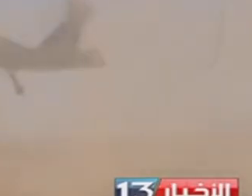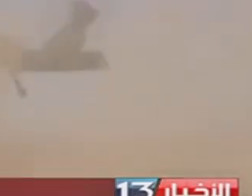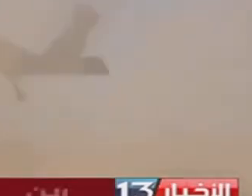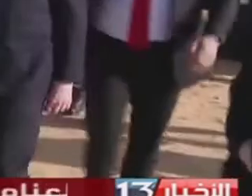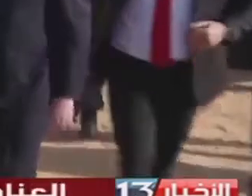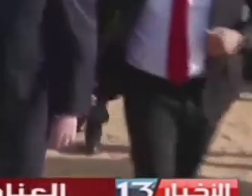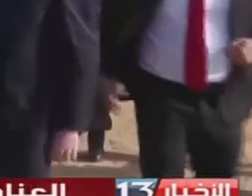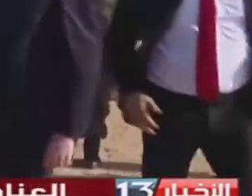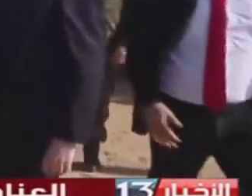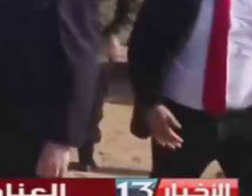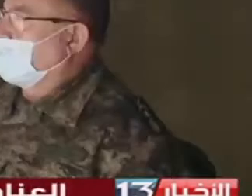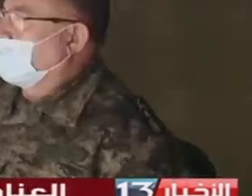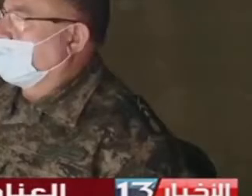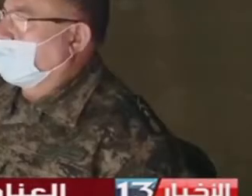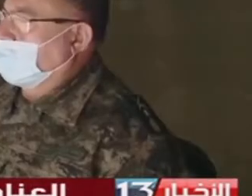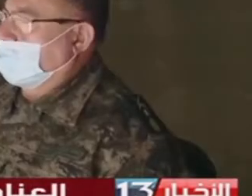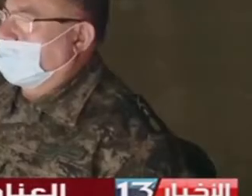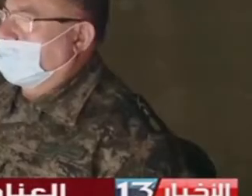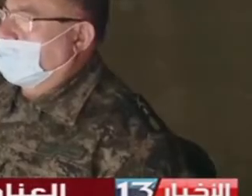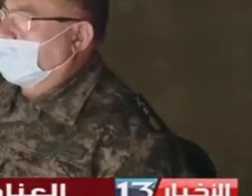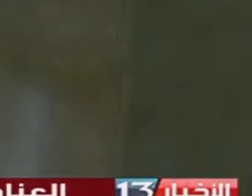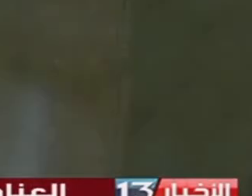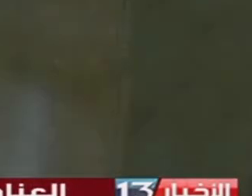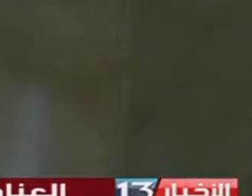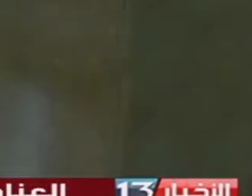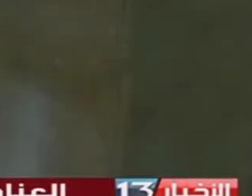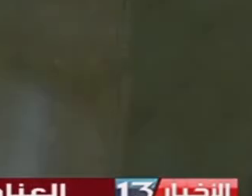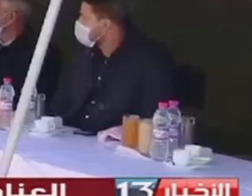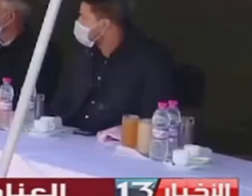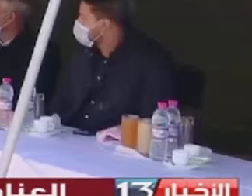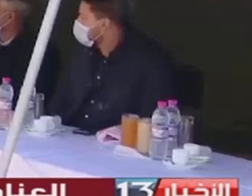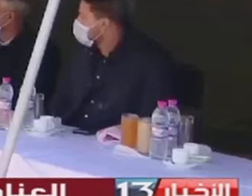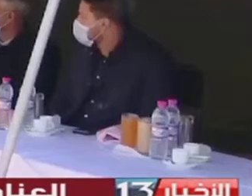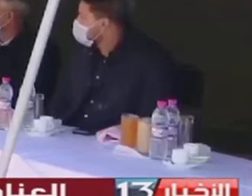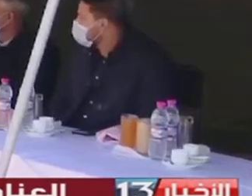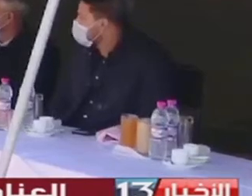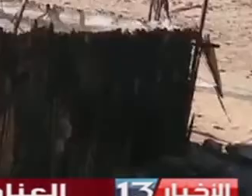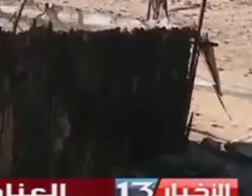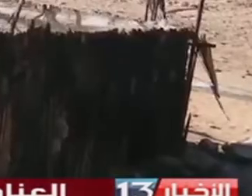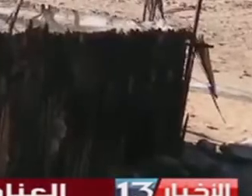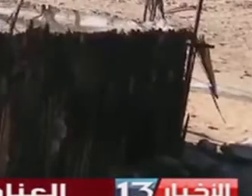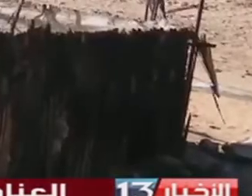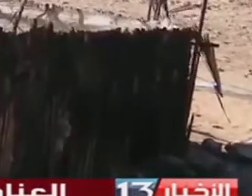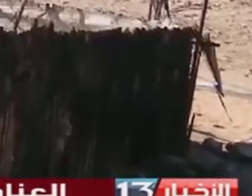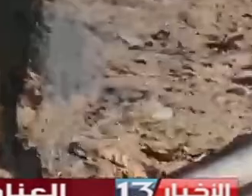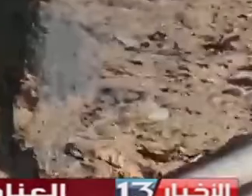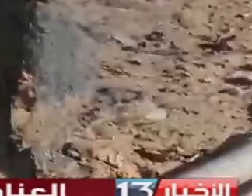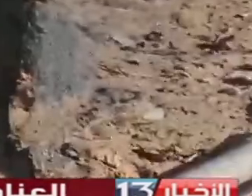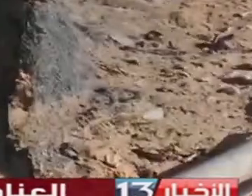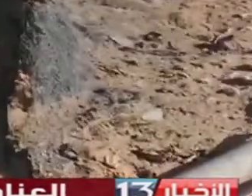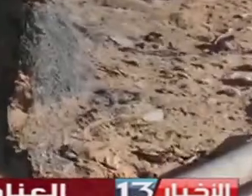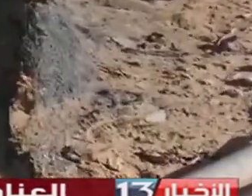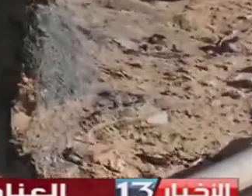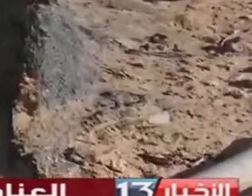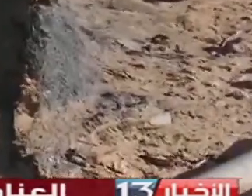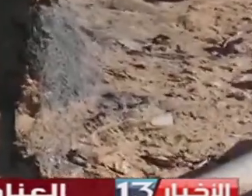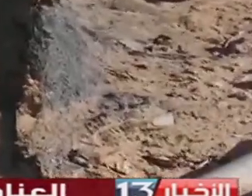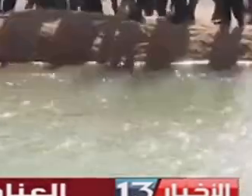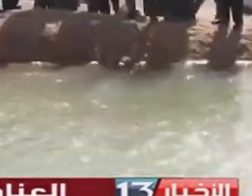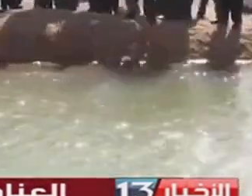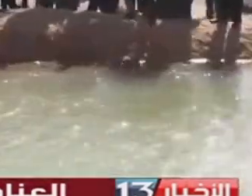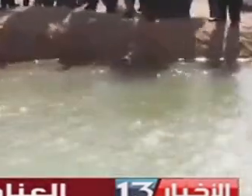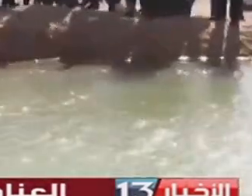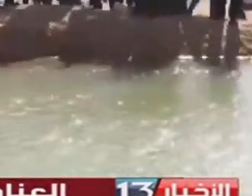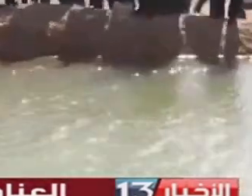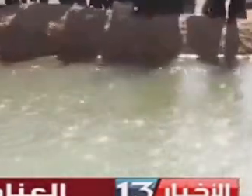رئيس الجمهورية يتحول إلى منطقة العين السخونة لتفقد الأوضاع بعد مواجهات بين عدد من أهالي دوس وابن خداش أسفرت عن حالة